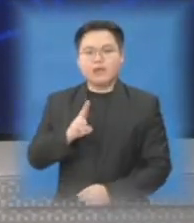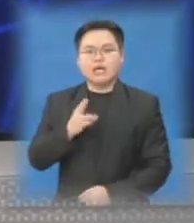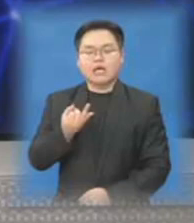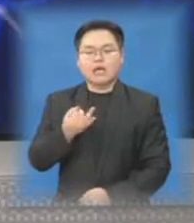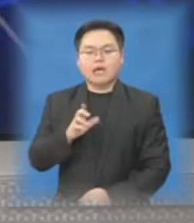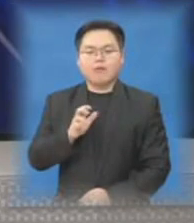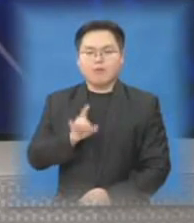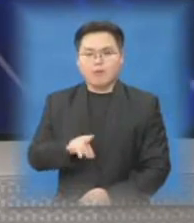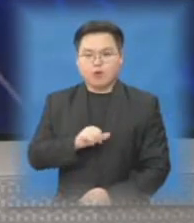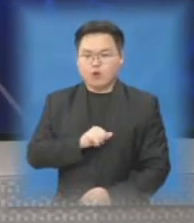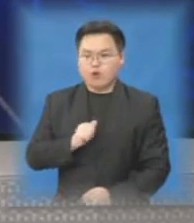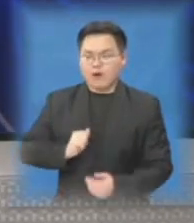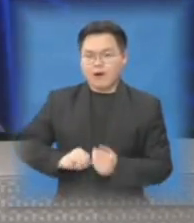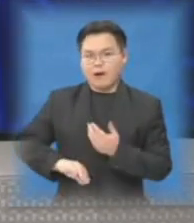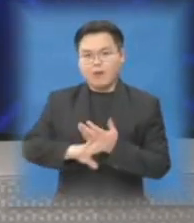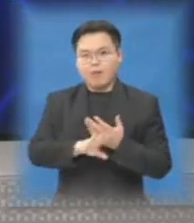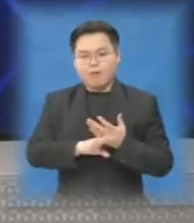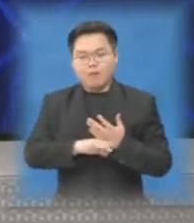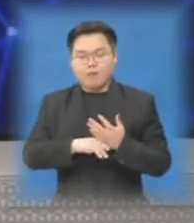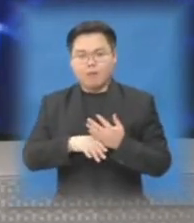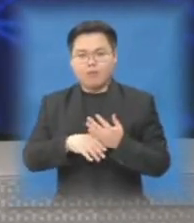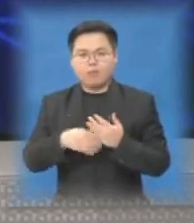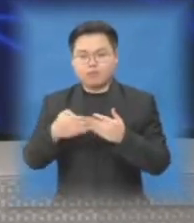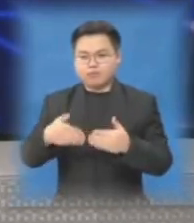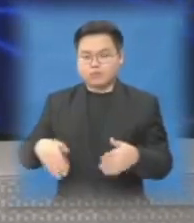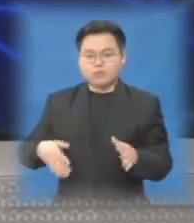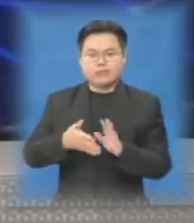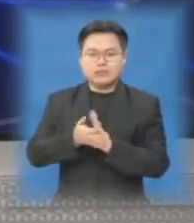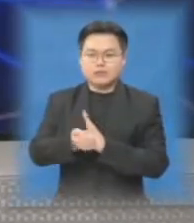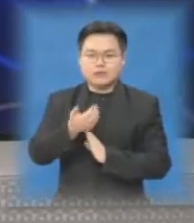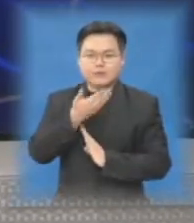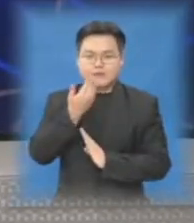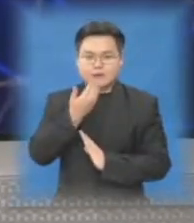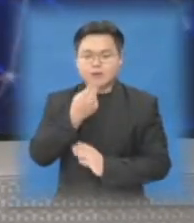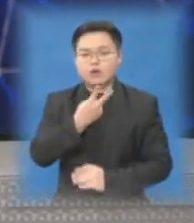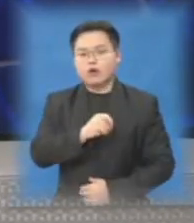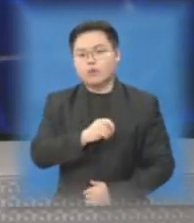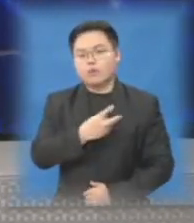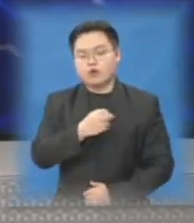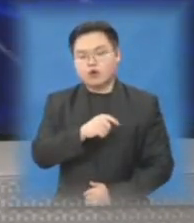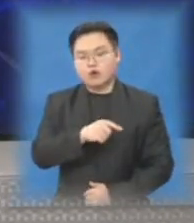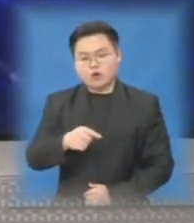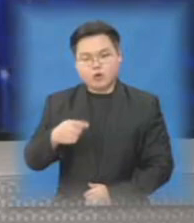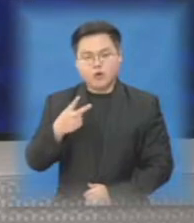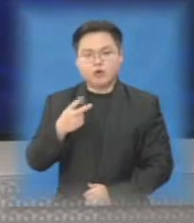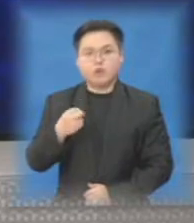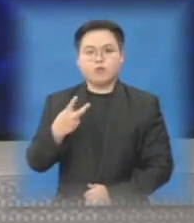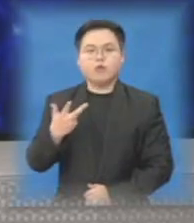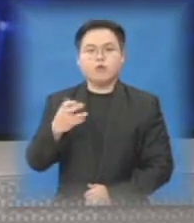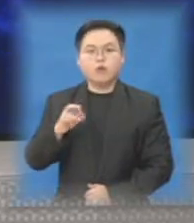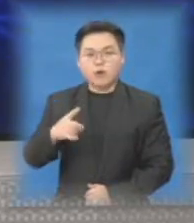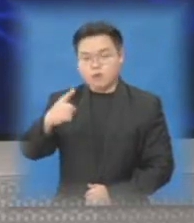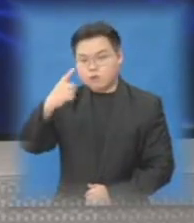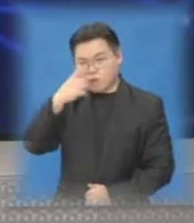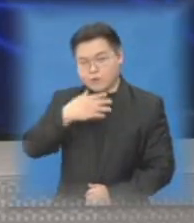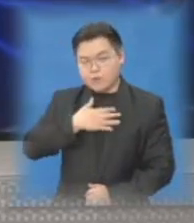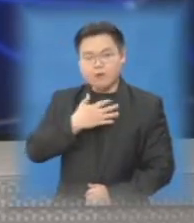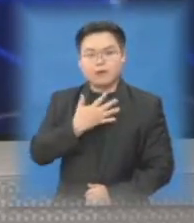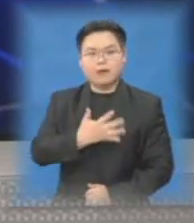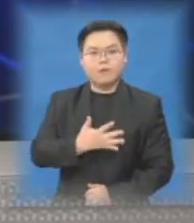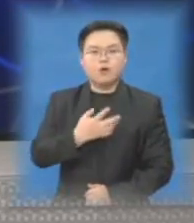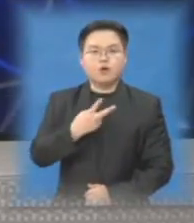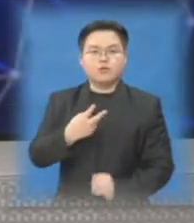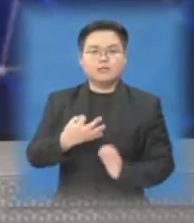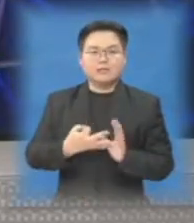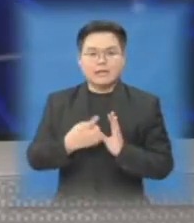сэргийлэх өөрийгөө хамгаалах чадваргүй гэж гарсан байна. 2012-оос 2023 оны хооронд Монгол улс дахь нийт